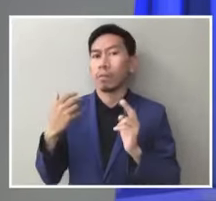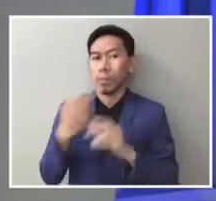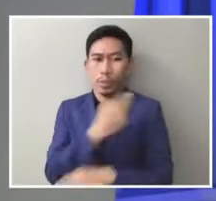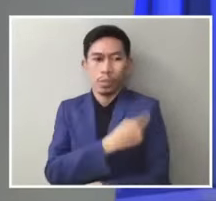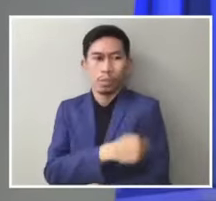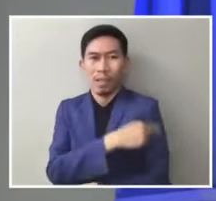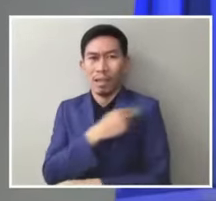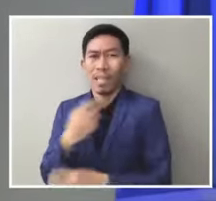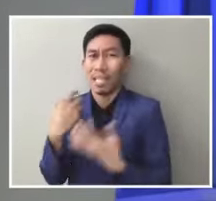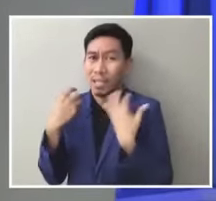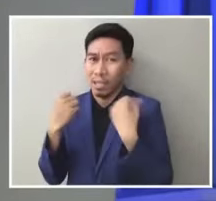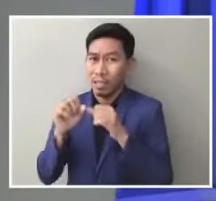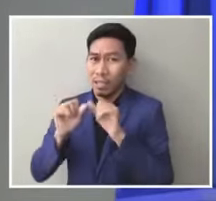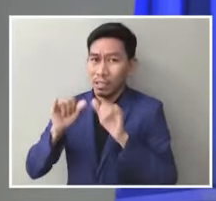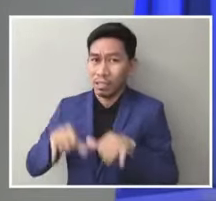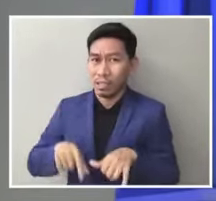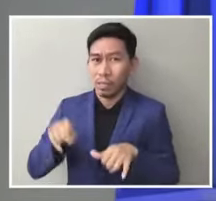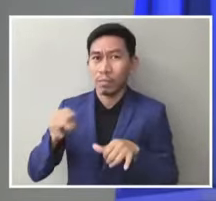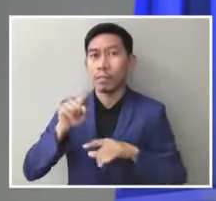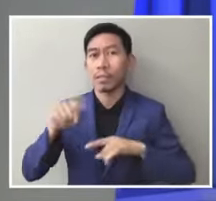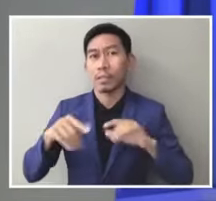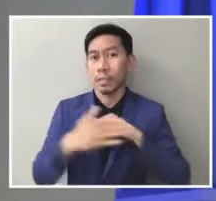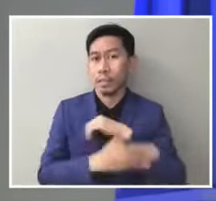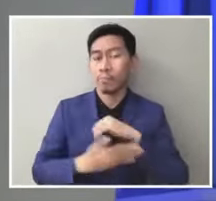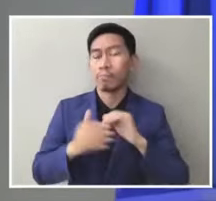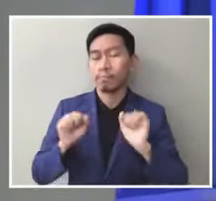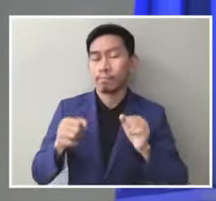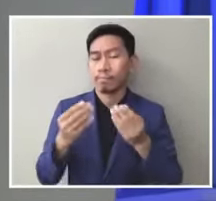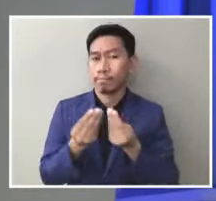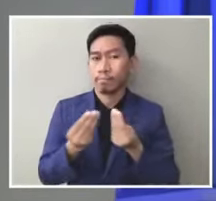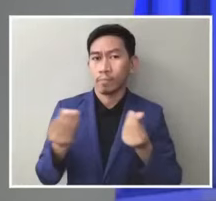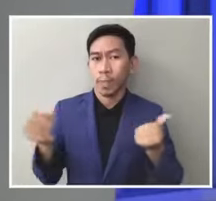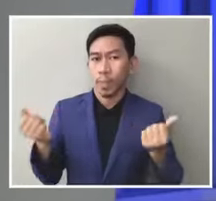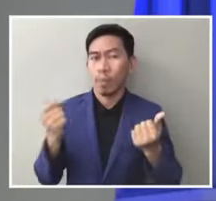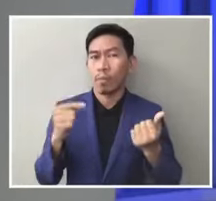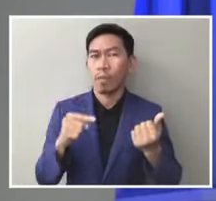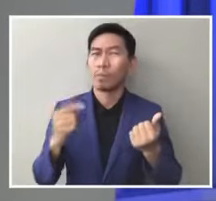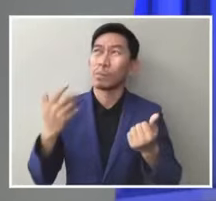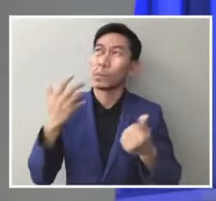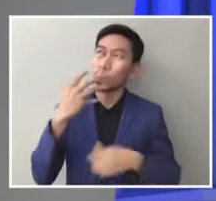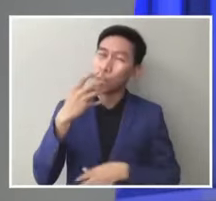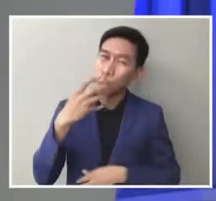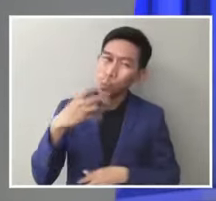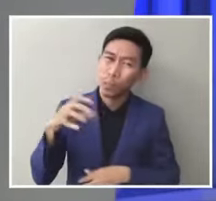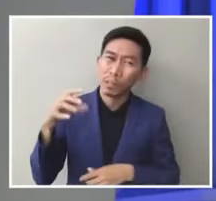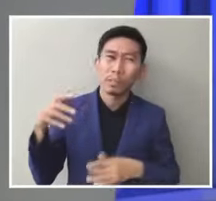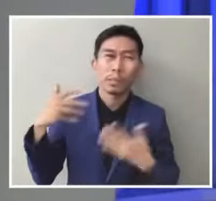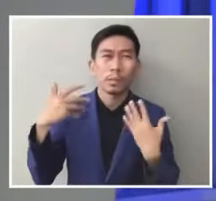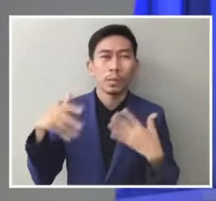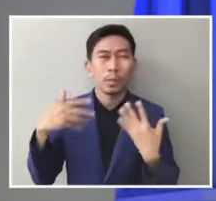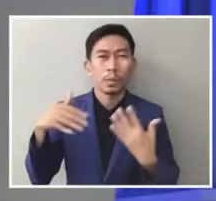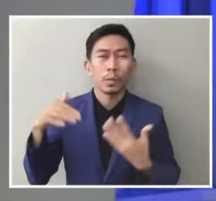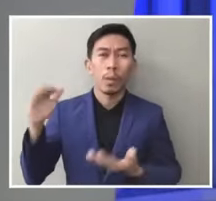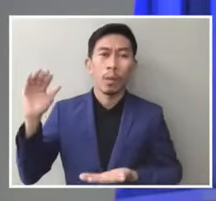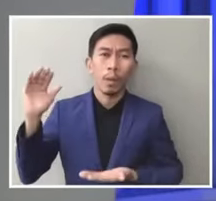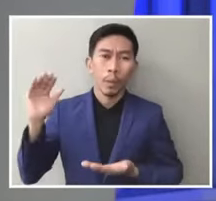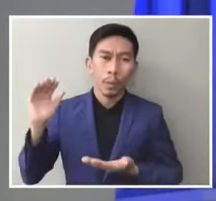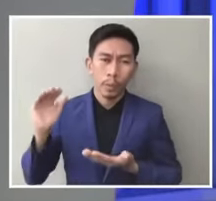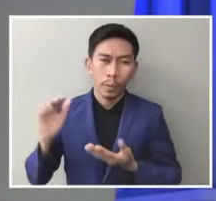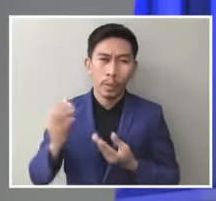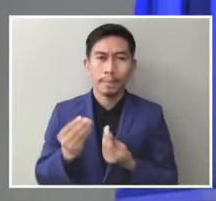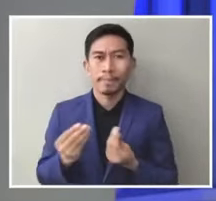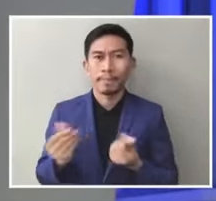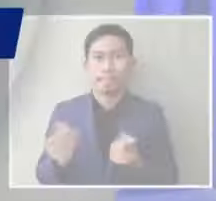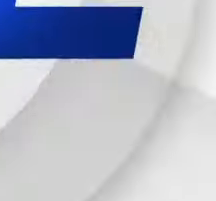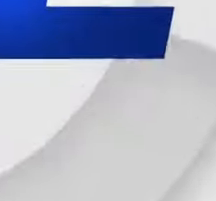bansang apektado para tugunan ang problemang dala ng init na panahon. Nagpapatrol, Rafael